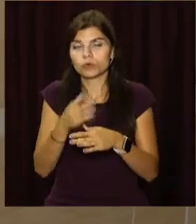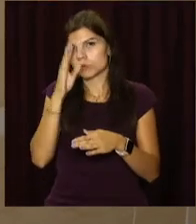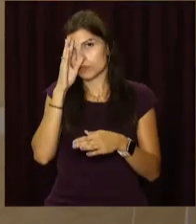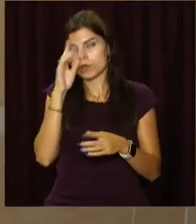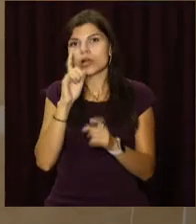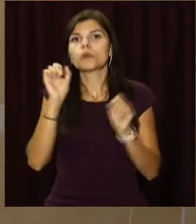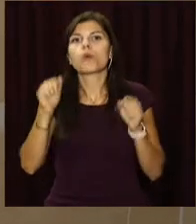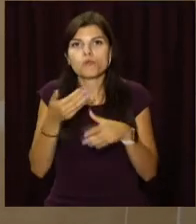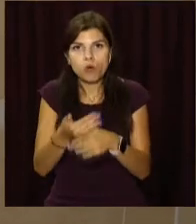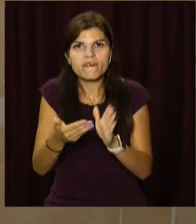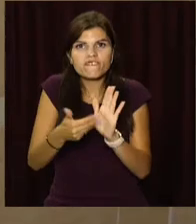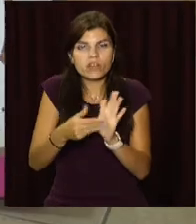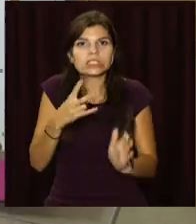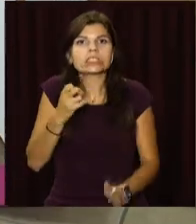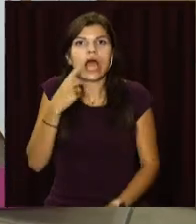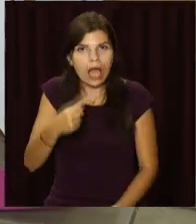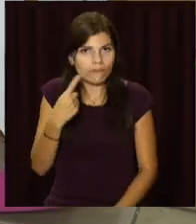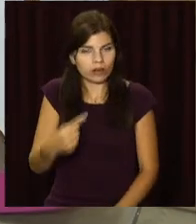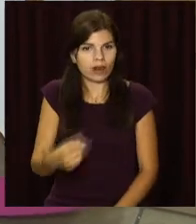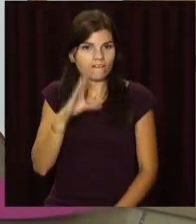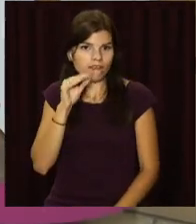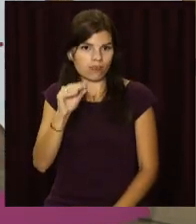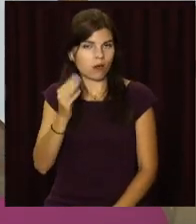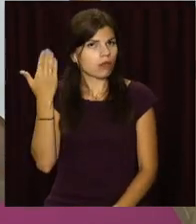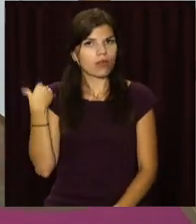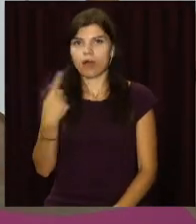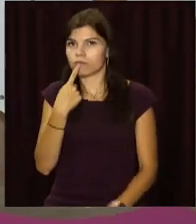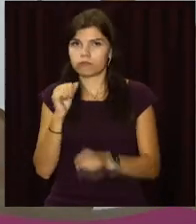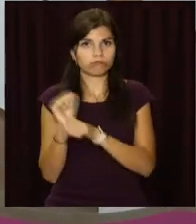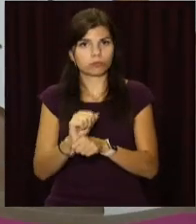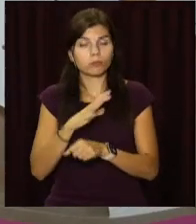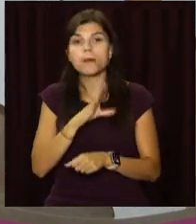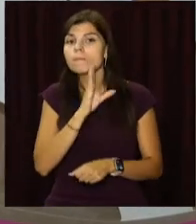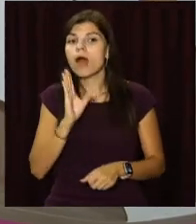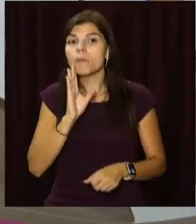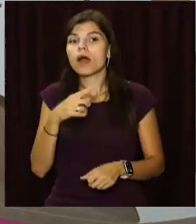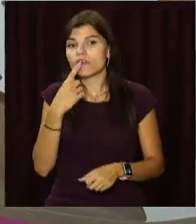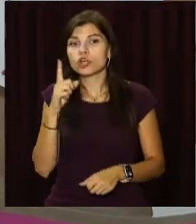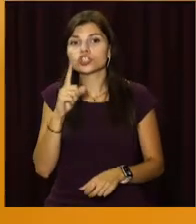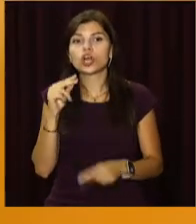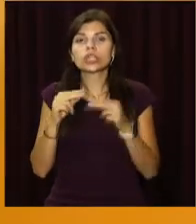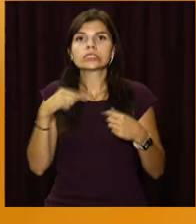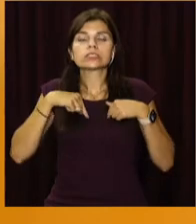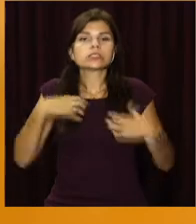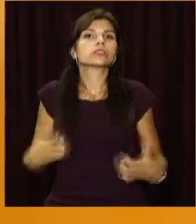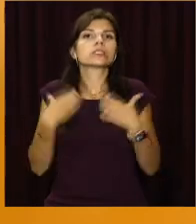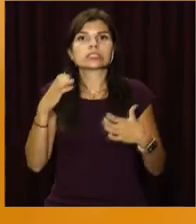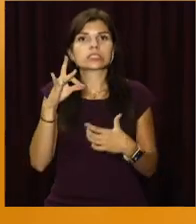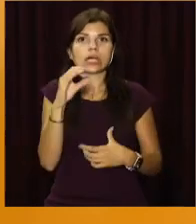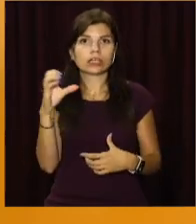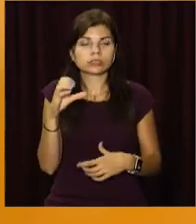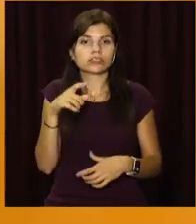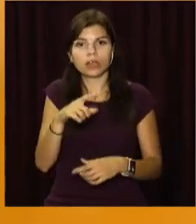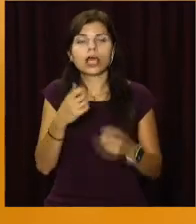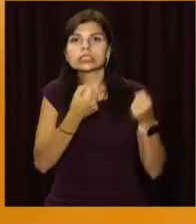навчився роздавати. Мати Артема розповідає, через стрес у дитинстві в сина діагностували затримку мовленевого